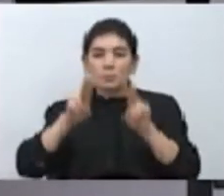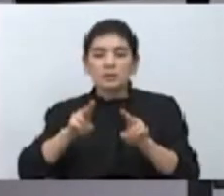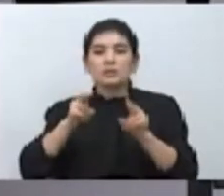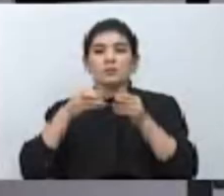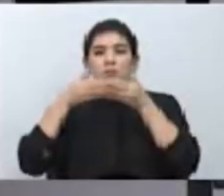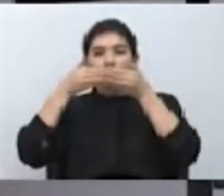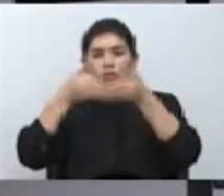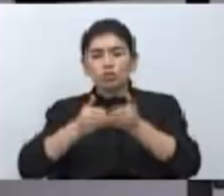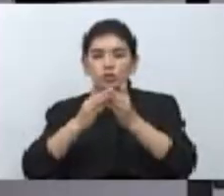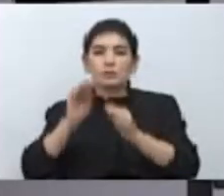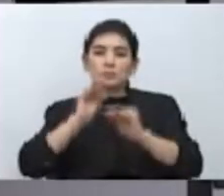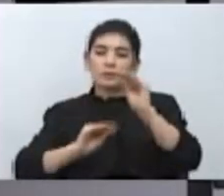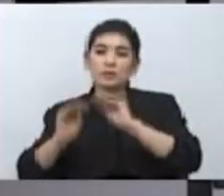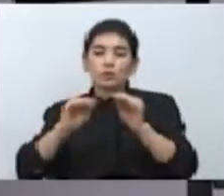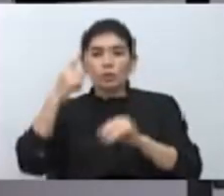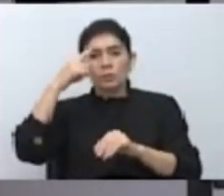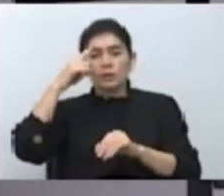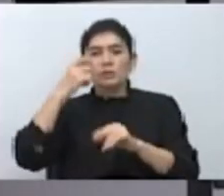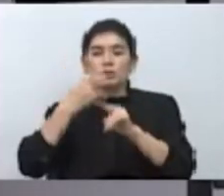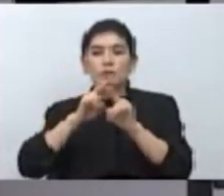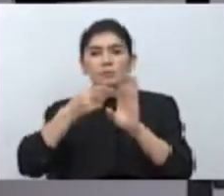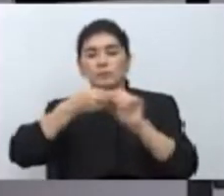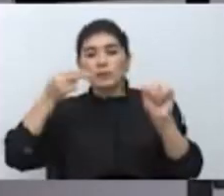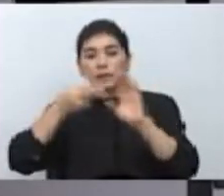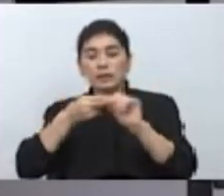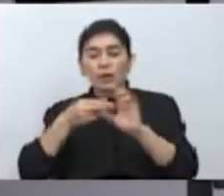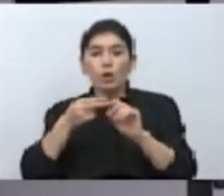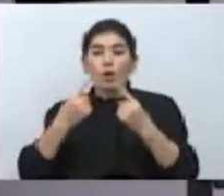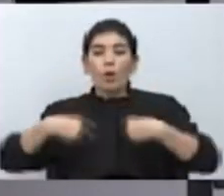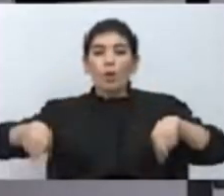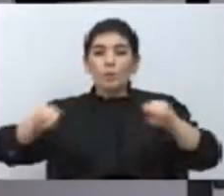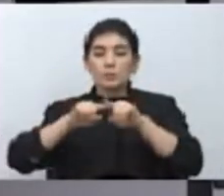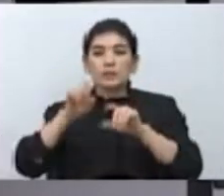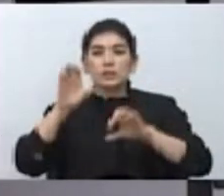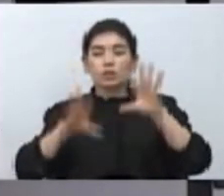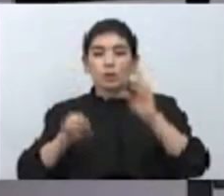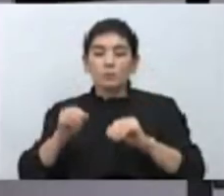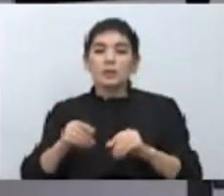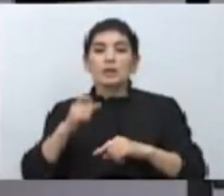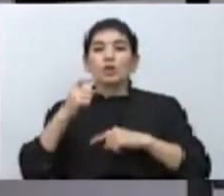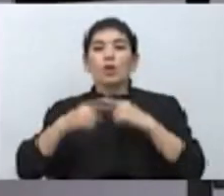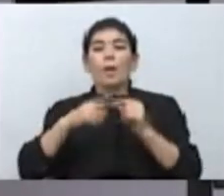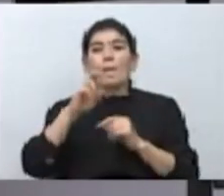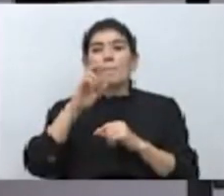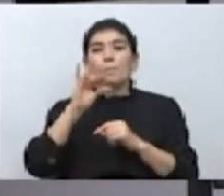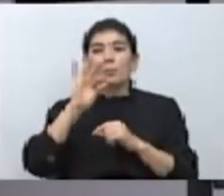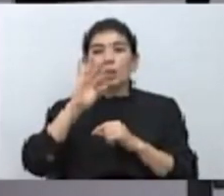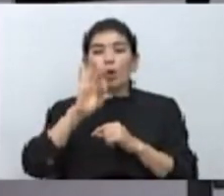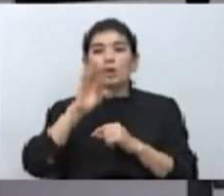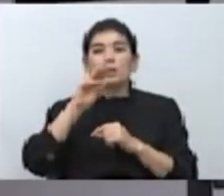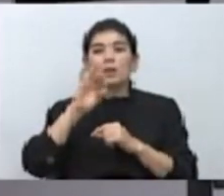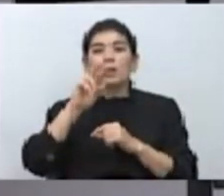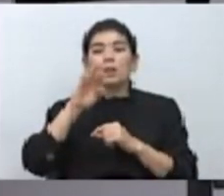suvosti kemalarini yaratilishi bionika fani obyekti hisoblanadi. Keyingisi biotexnologiya fani